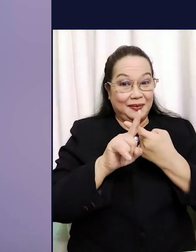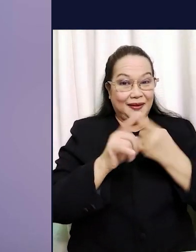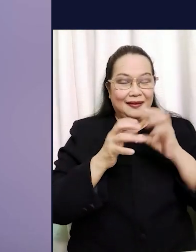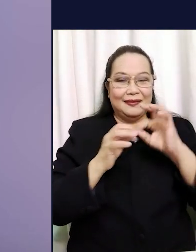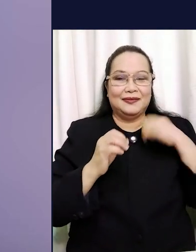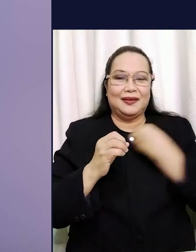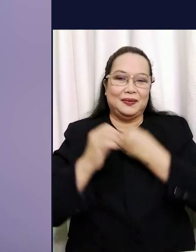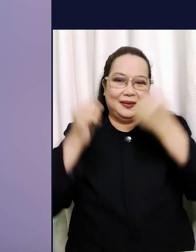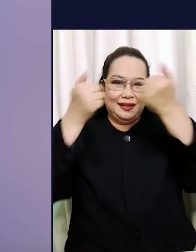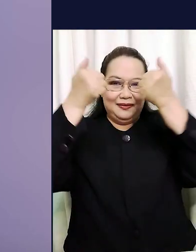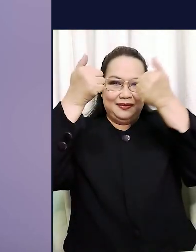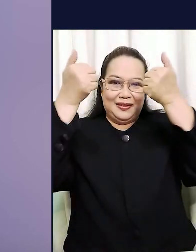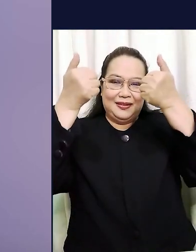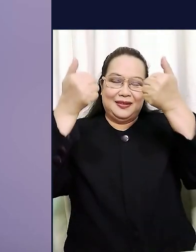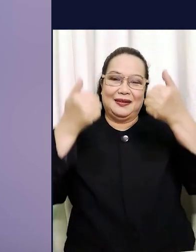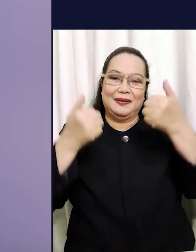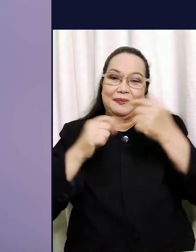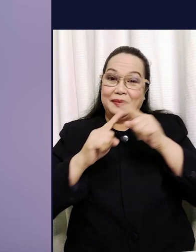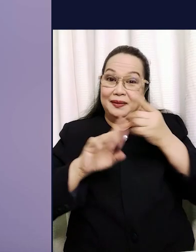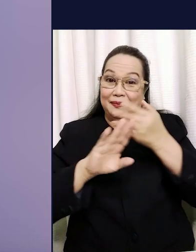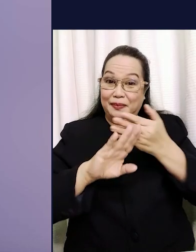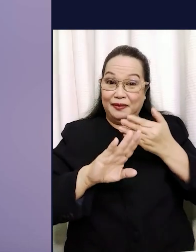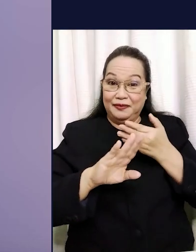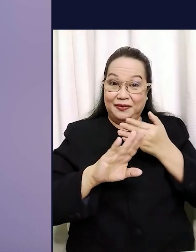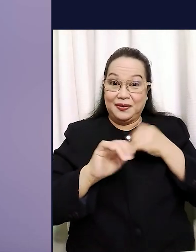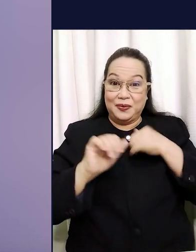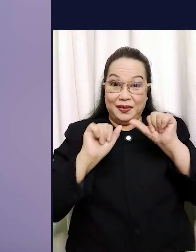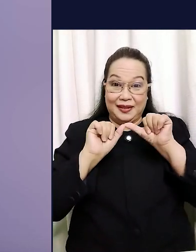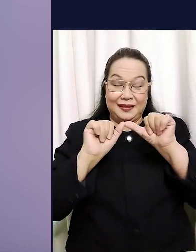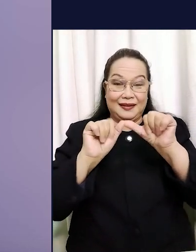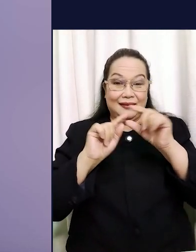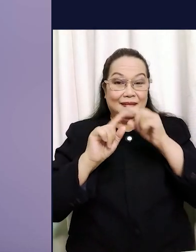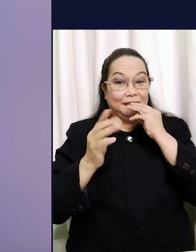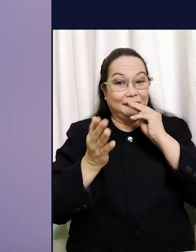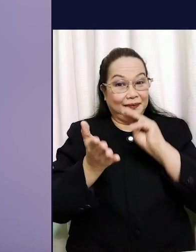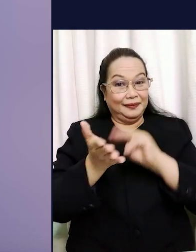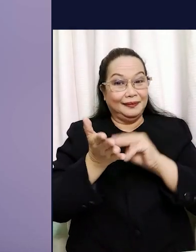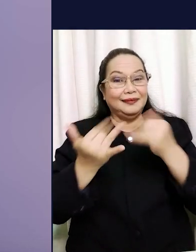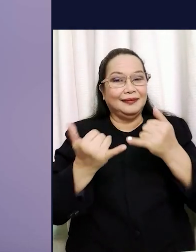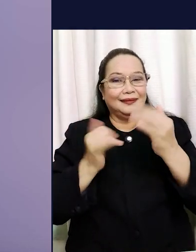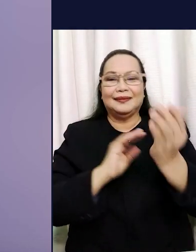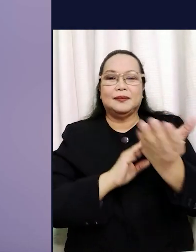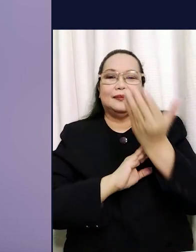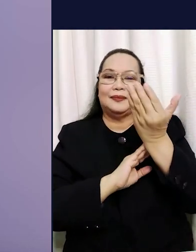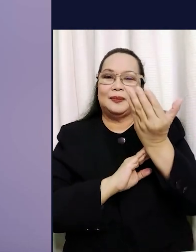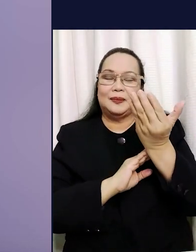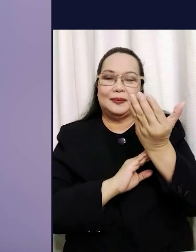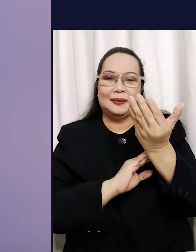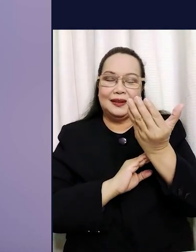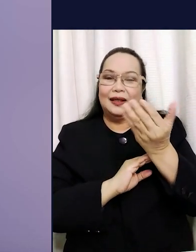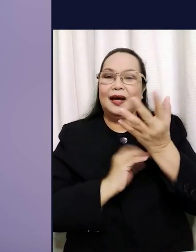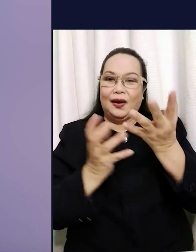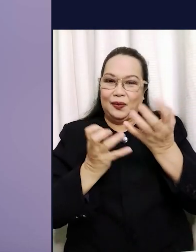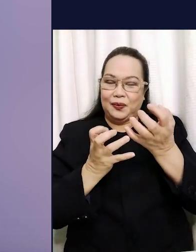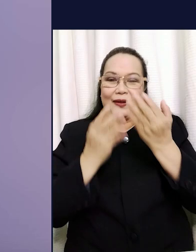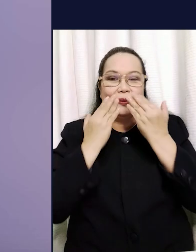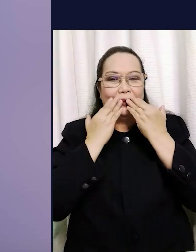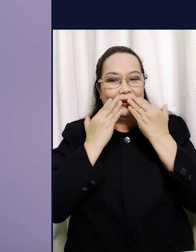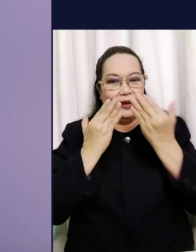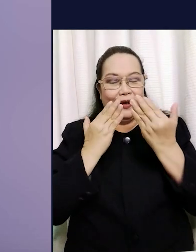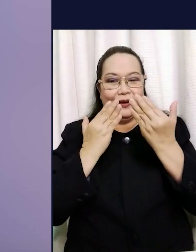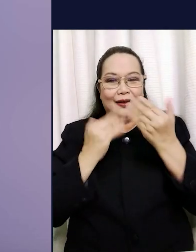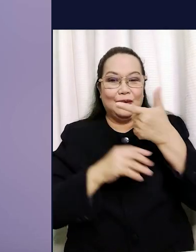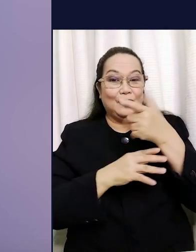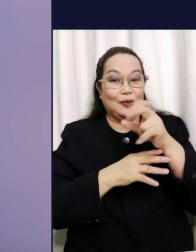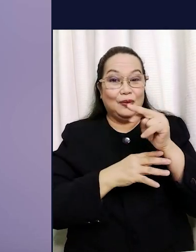ng ating anibersaryo. At bago po ako magpatuloy pa sa mensahe natin ngayong umaga, nais kong